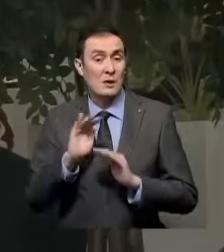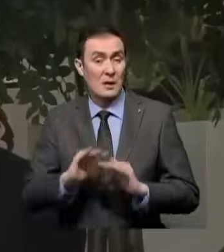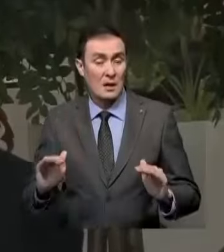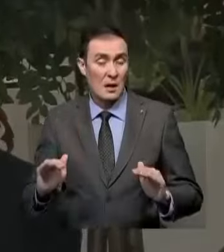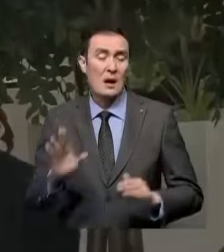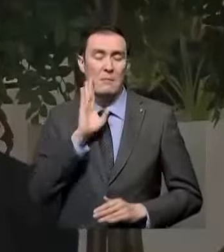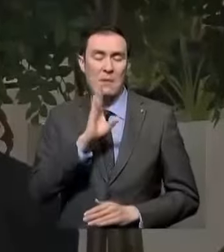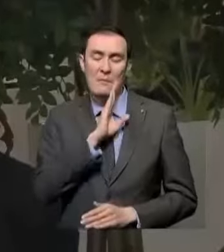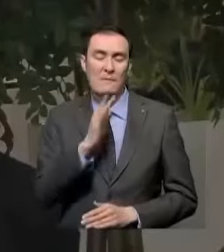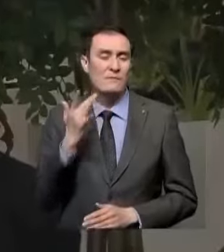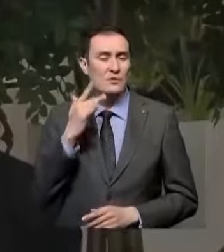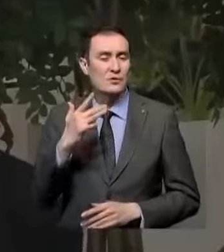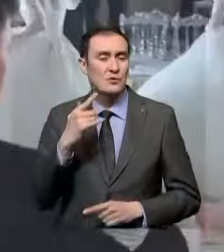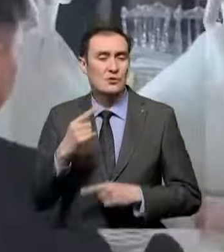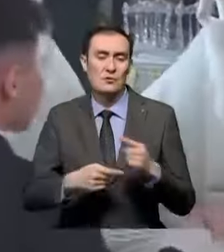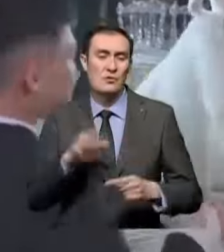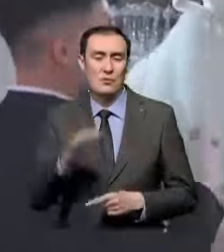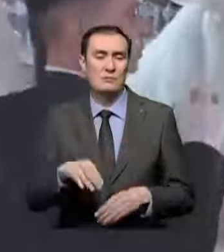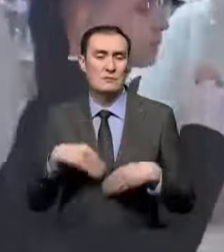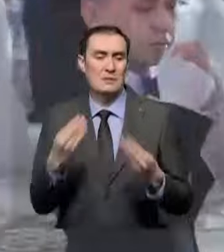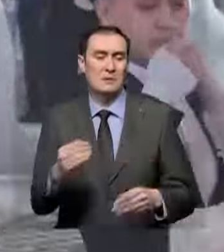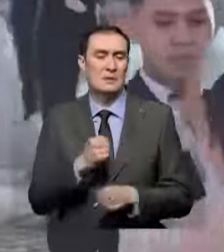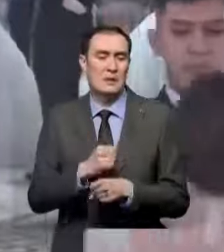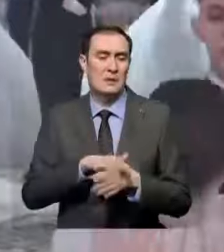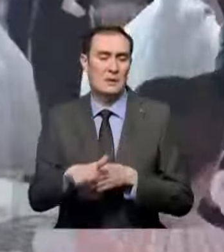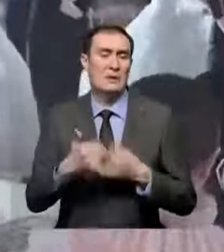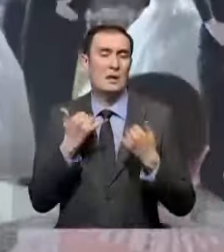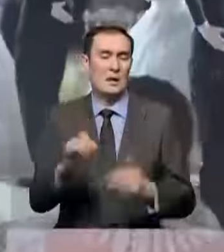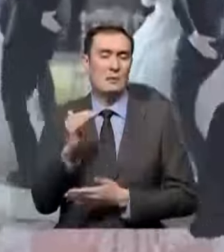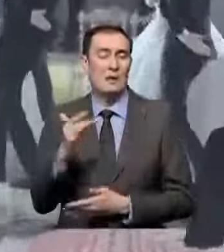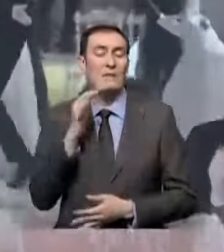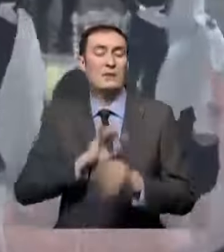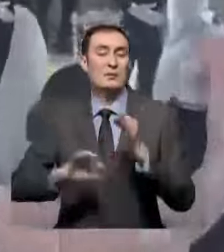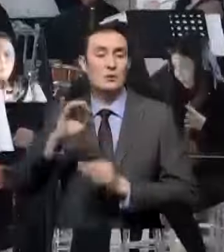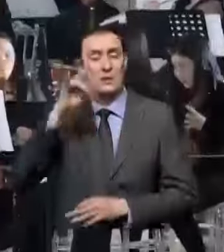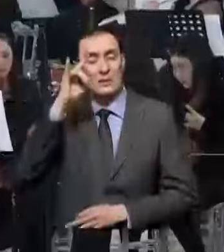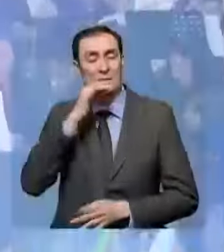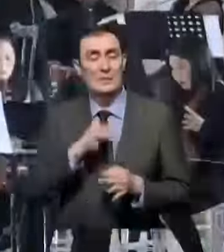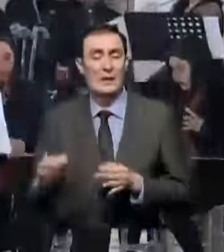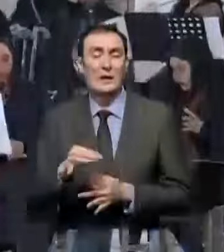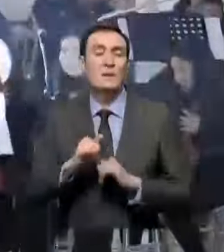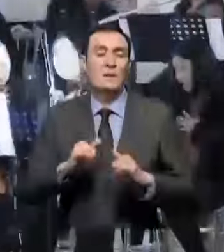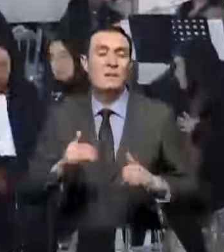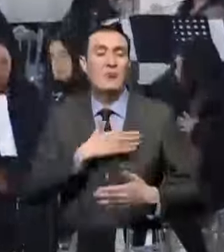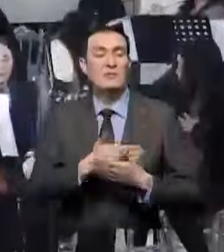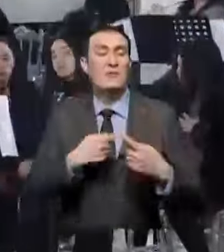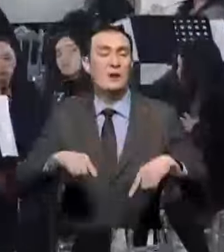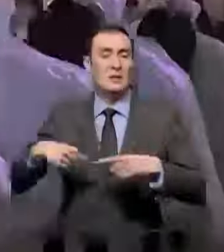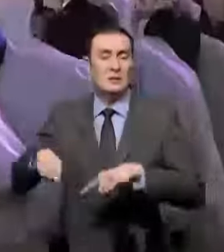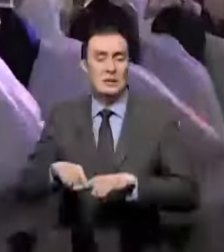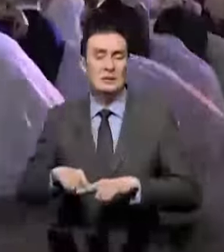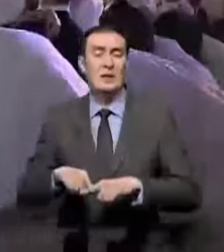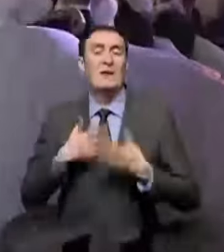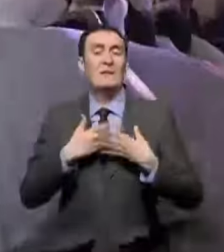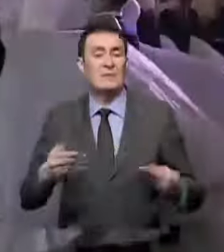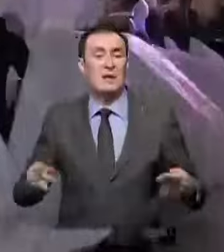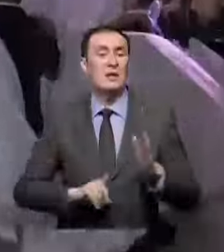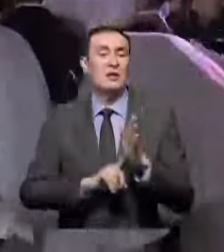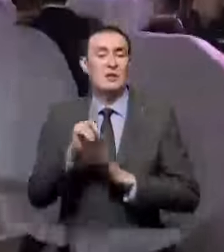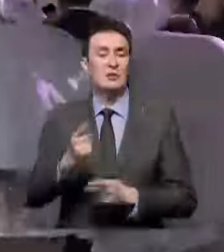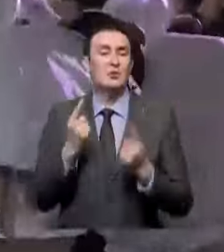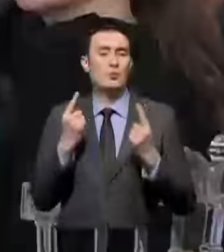мама все сделает для ребенка. Видимо, поэтому на Востоке активно развиваются общественные объединения в этом направлении. Весна в регионе, к слову,